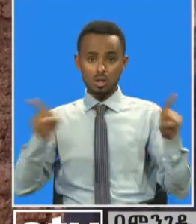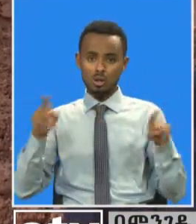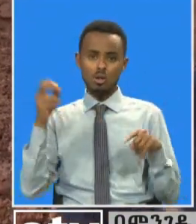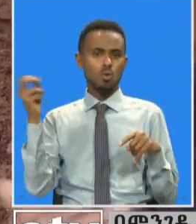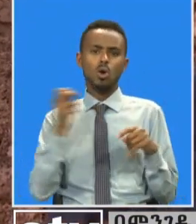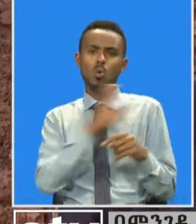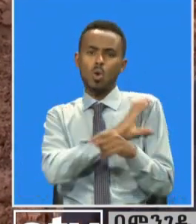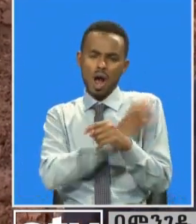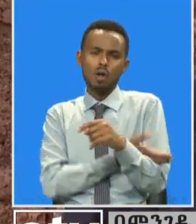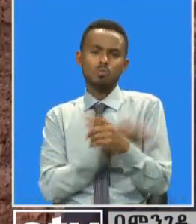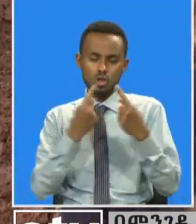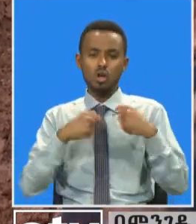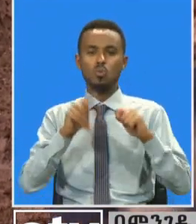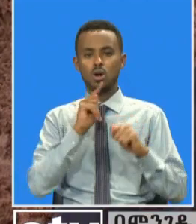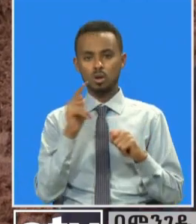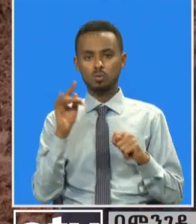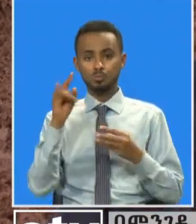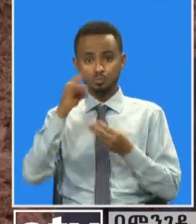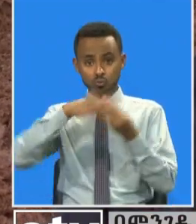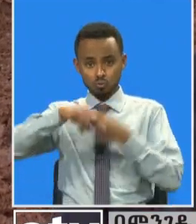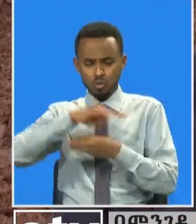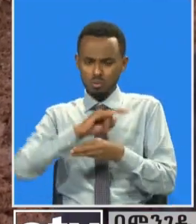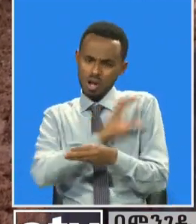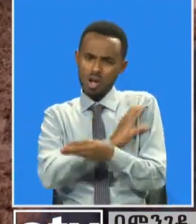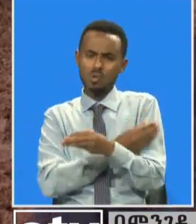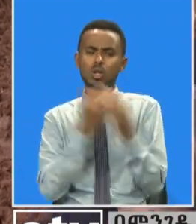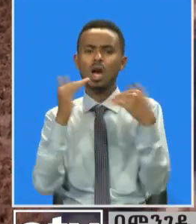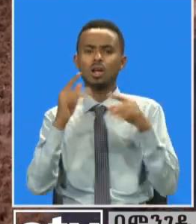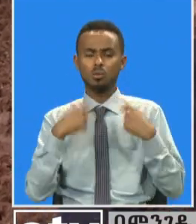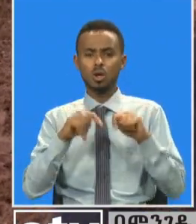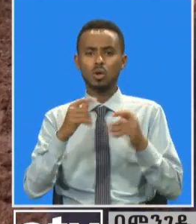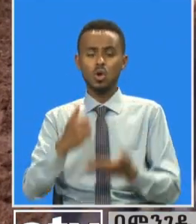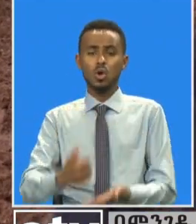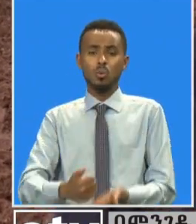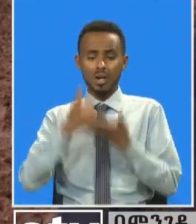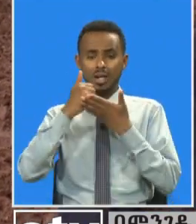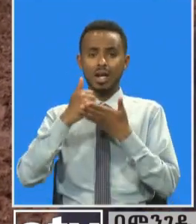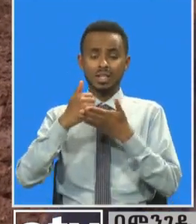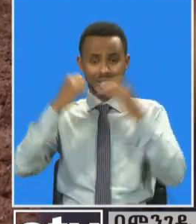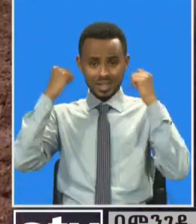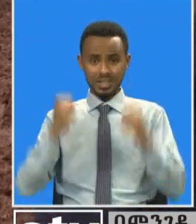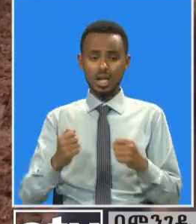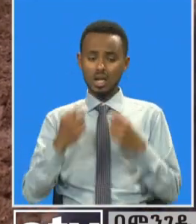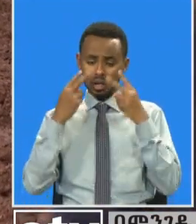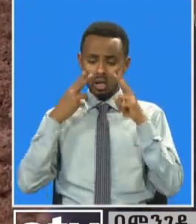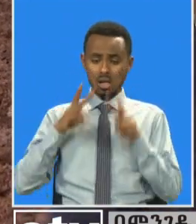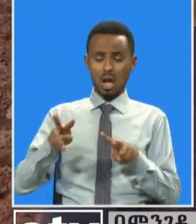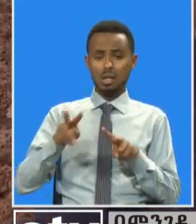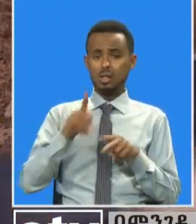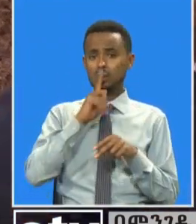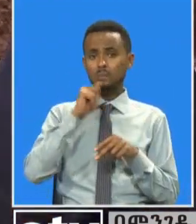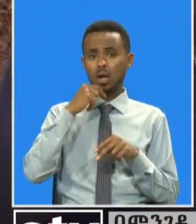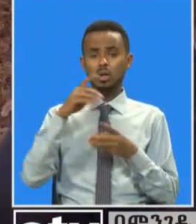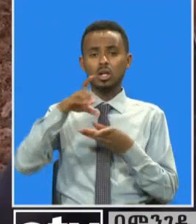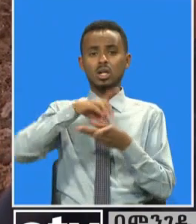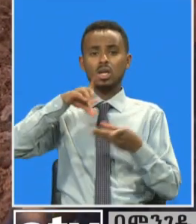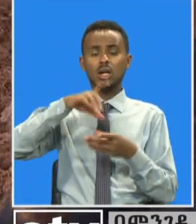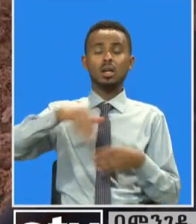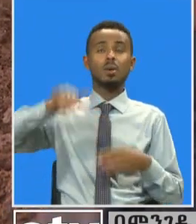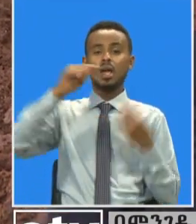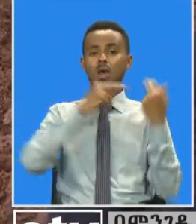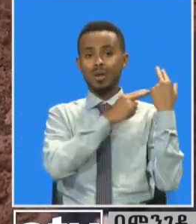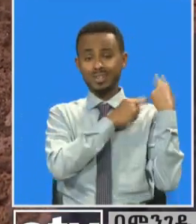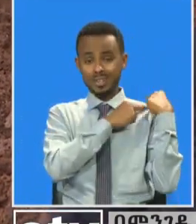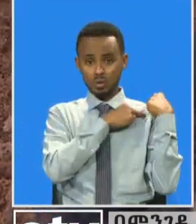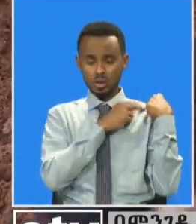ወረዳ የአቅሙን ያህል የታገለ ነው፣ ዞኑም የአቅሙን ያህል የታገለ ነው። መርዳት የሚገባ እየተቻለ እያየን እያስጨረሱን፣ ከክልል በላይ ያሉ